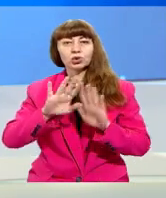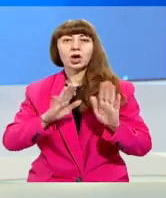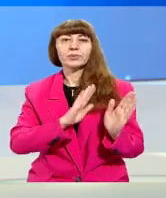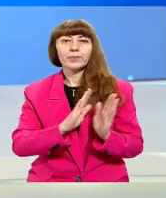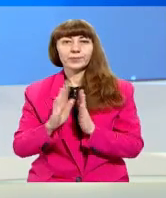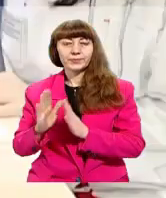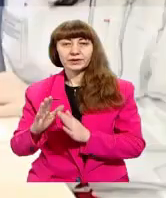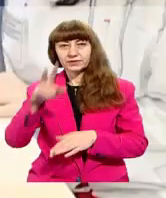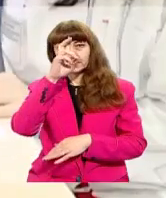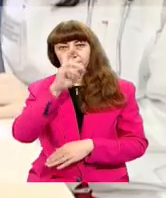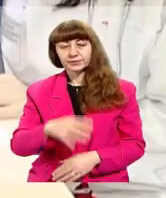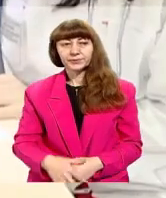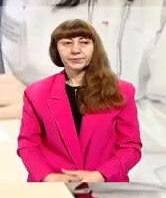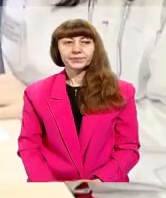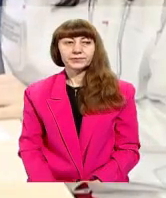стране.